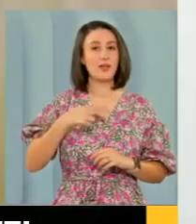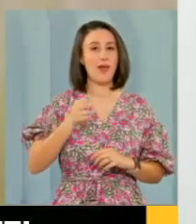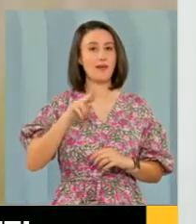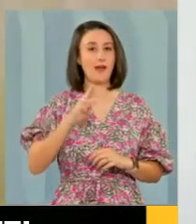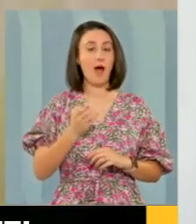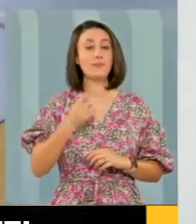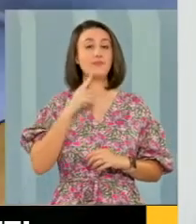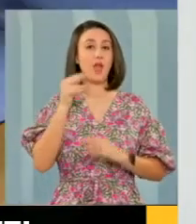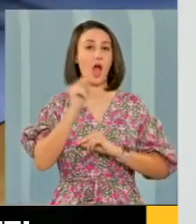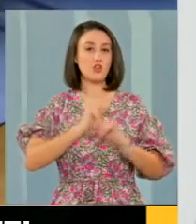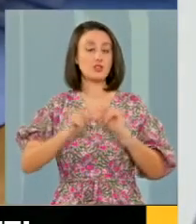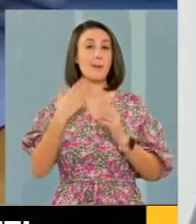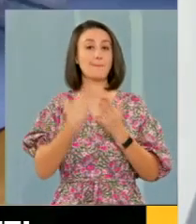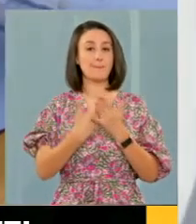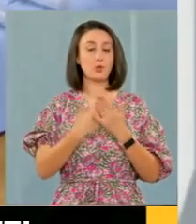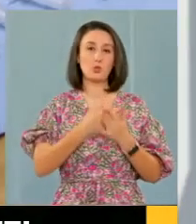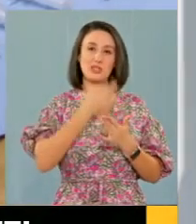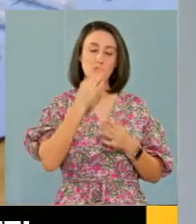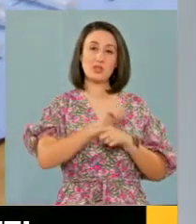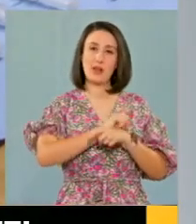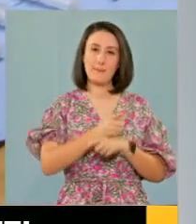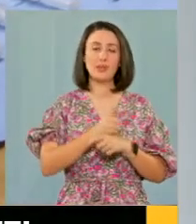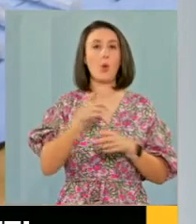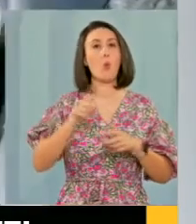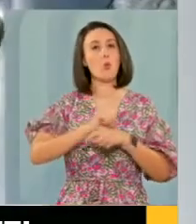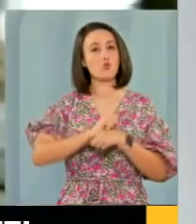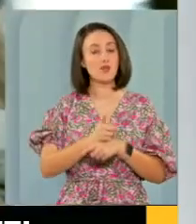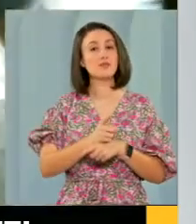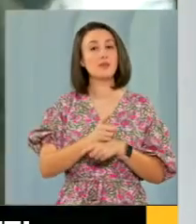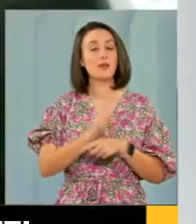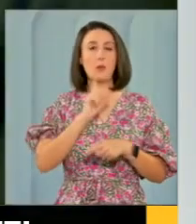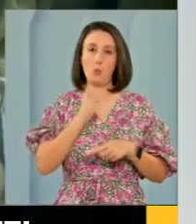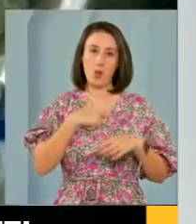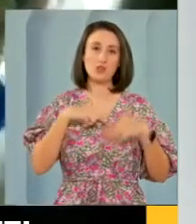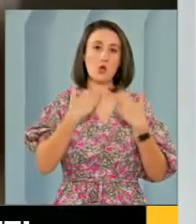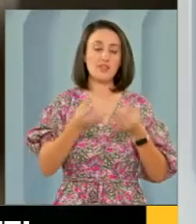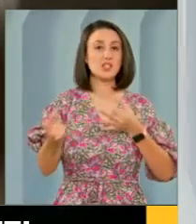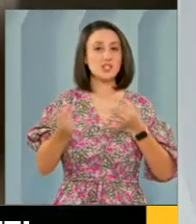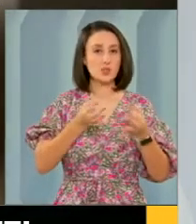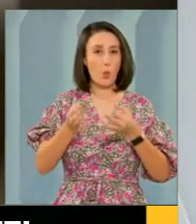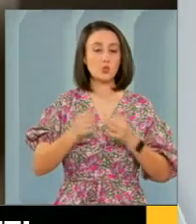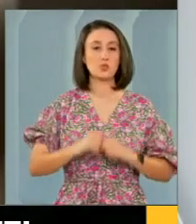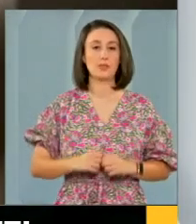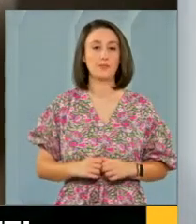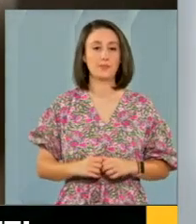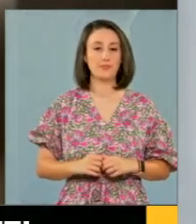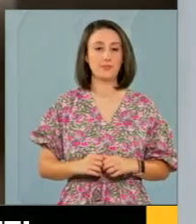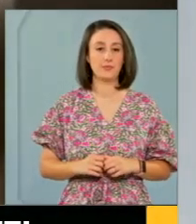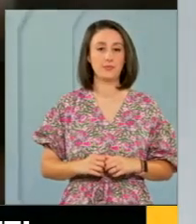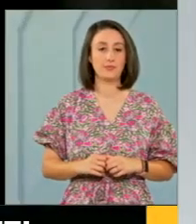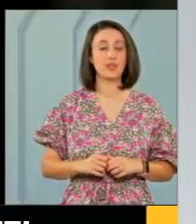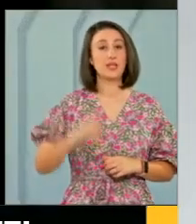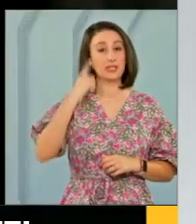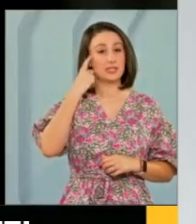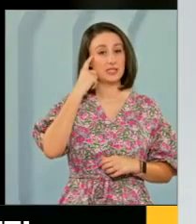Agenția Europeană pentru Răspuns Rapid în cazul urgențelor, poate să ofere soluții într-o astfel de situație. Bun, până una alta, țineți cont